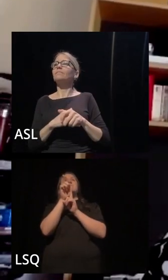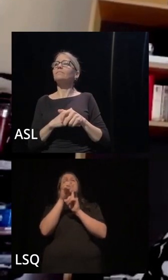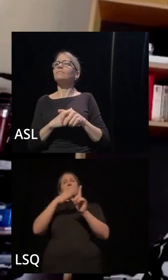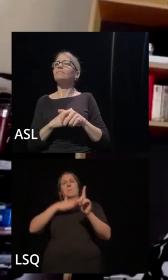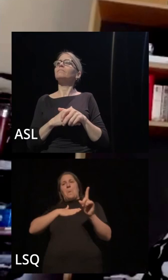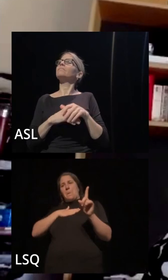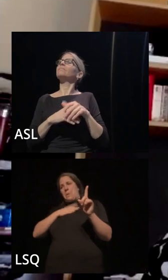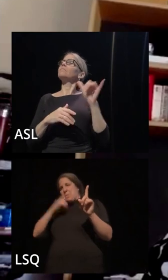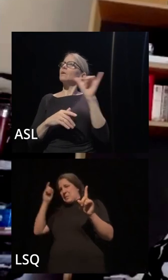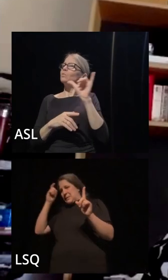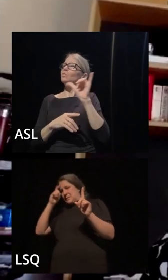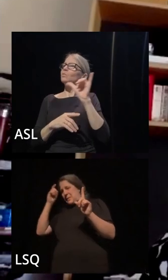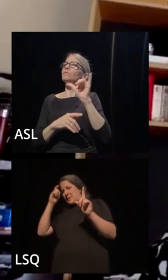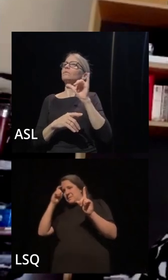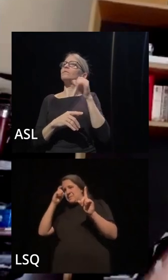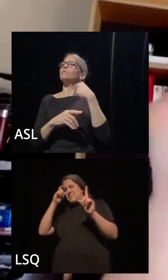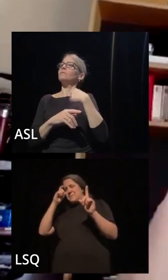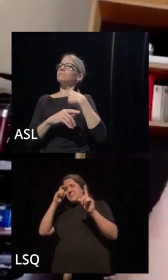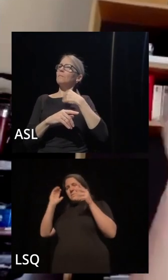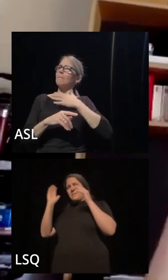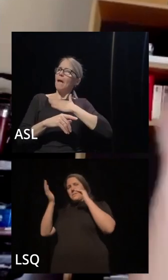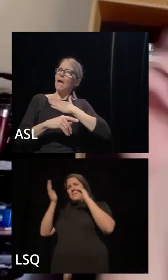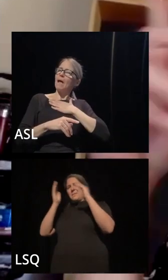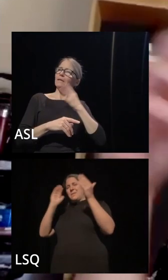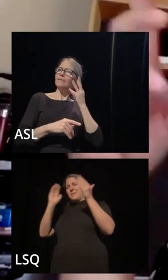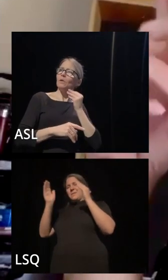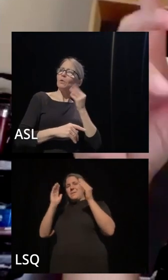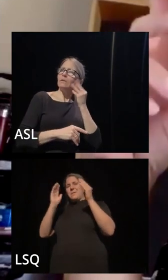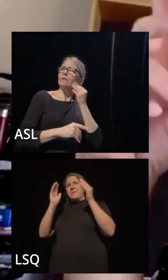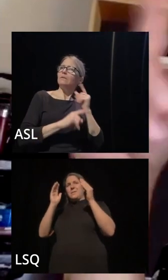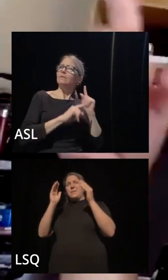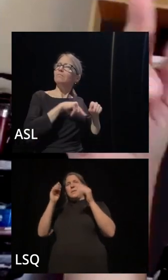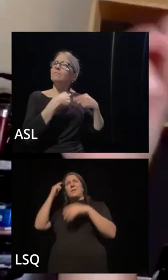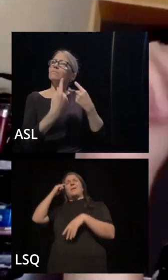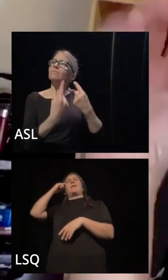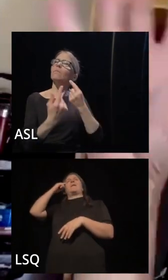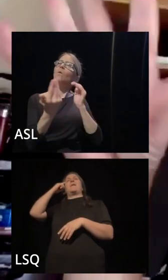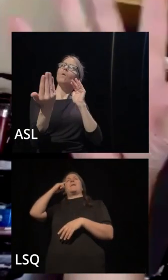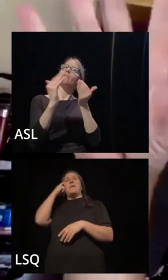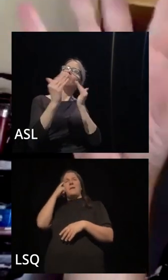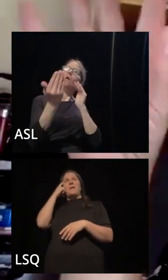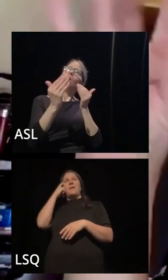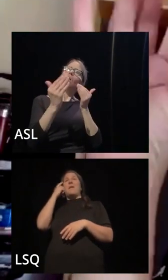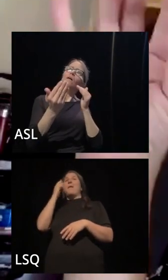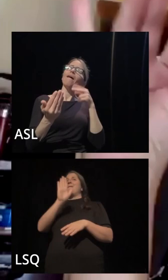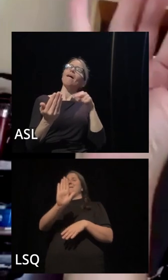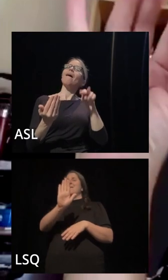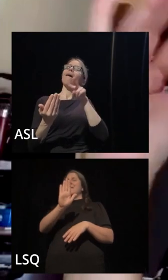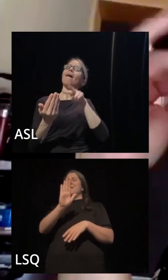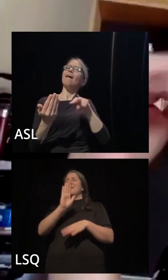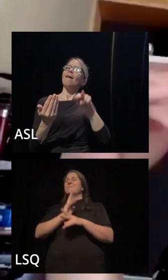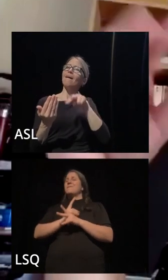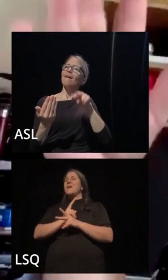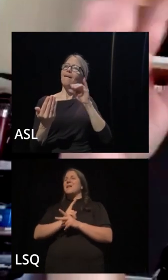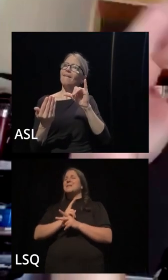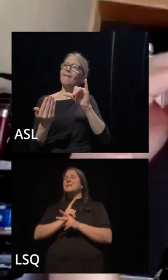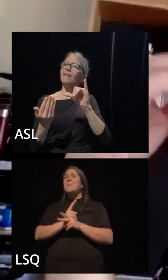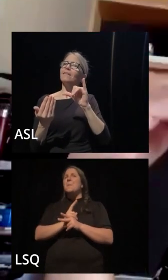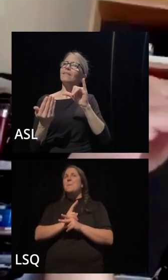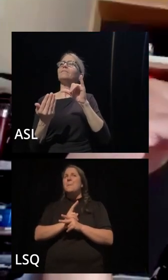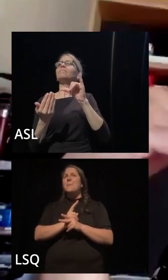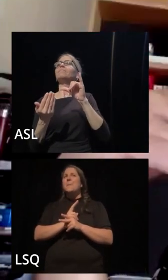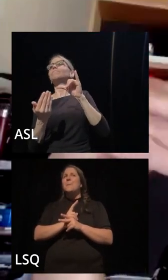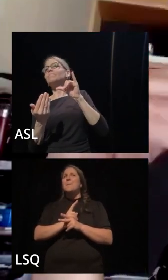propre expérience, me vient aussi la petite musique qui est de dire attention, étant